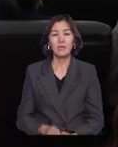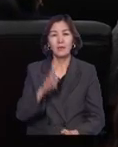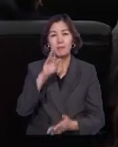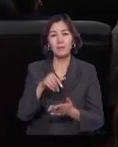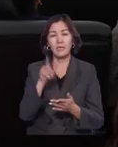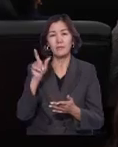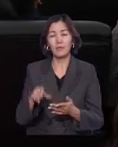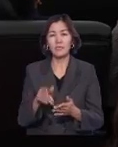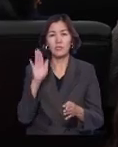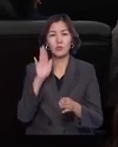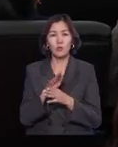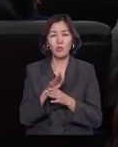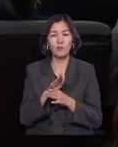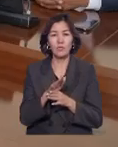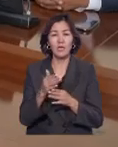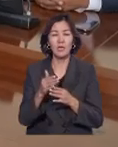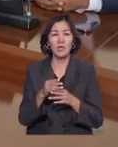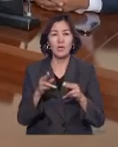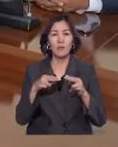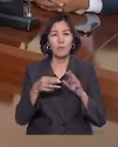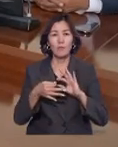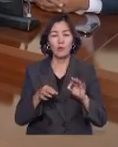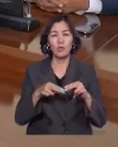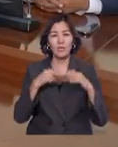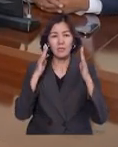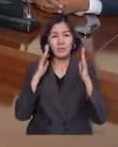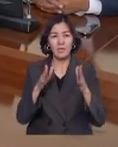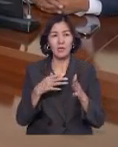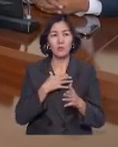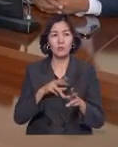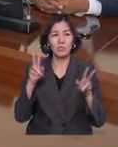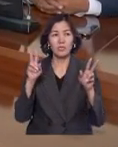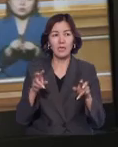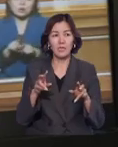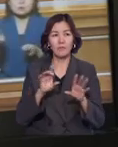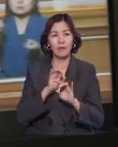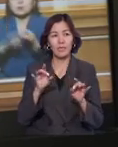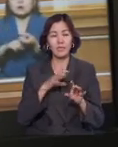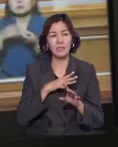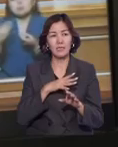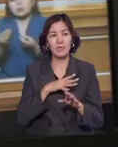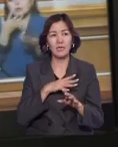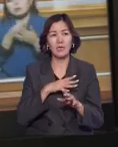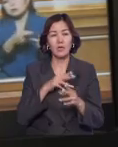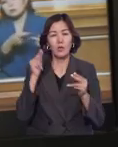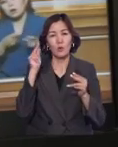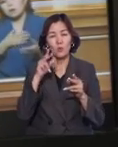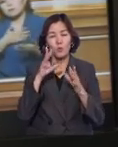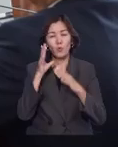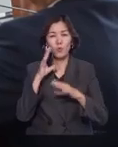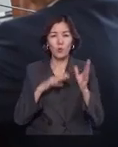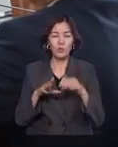Мемлекет басшысының жолдауын мұқият тыңдаған Жетісу университетінің ұжымы өзекті тақырыптың көтерілгенін айтады. Аталмыш оқу орны Италияның